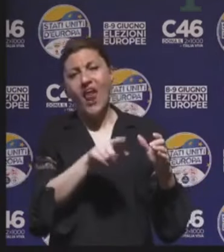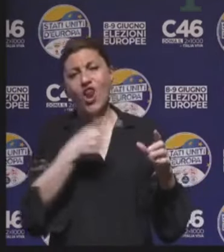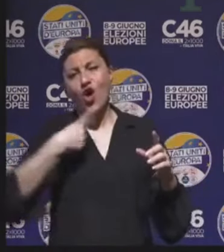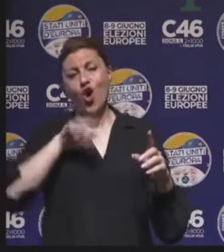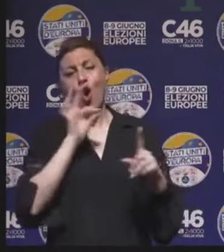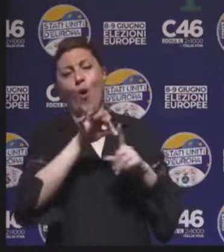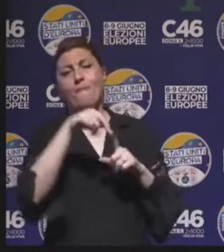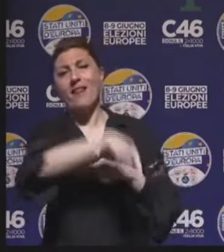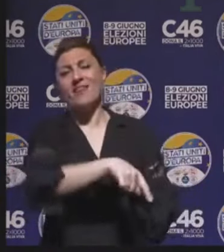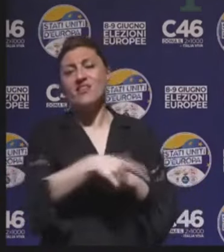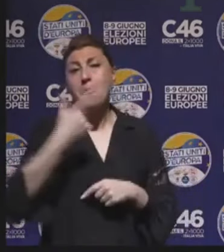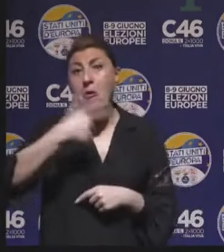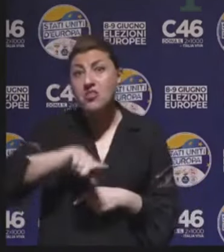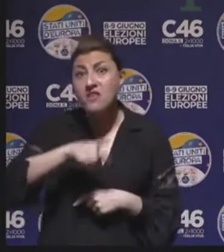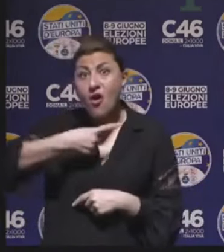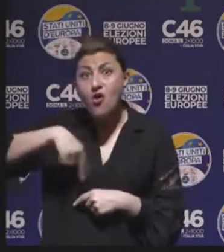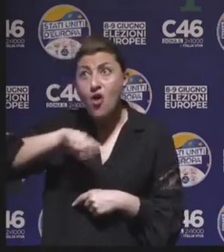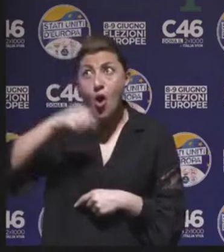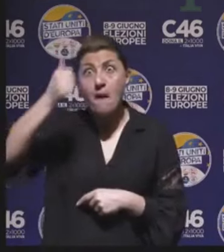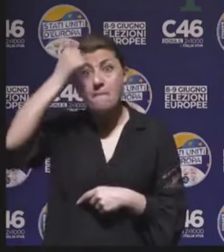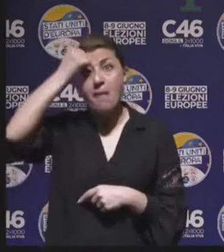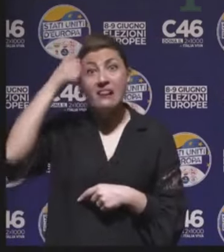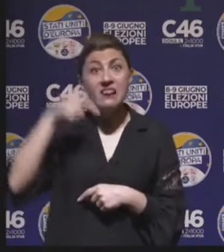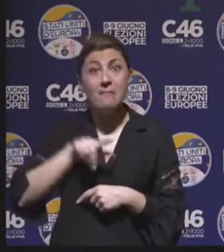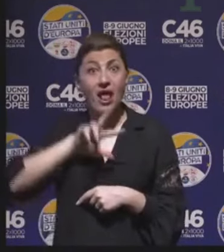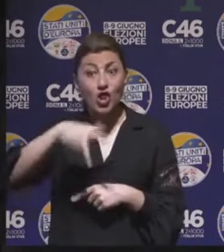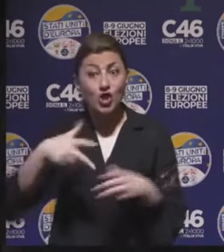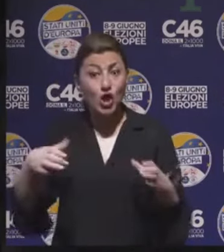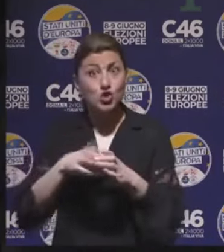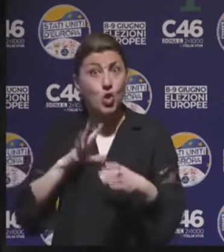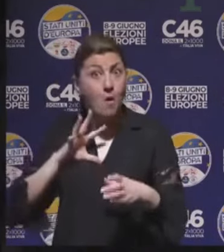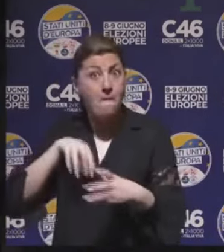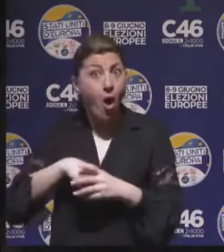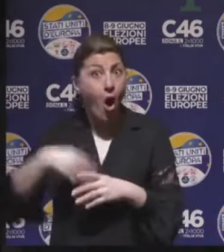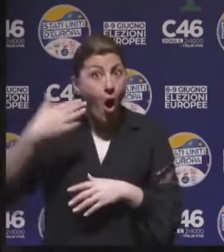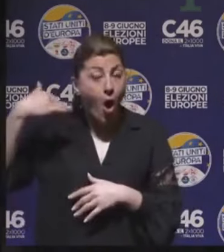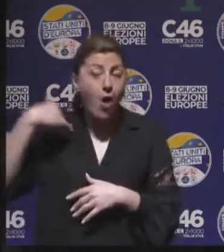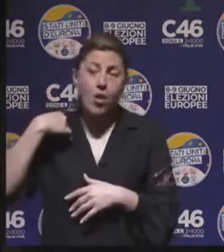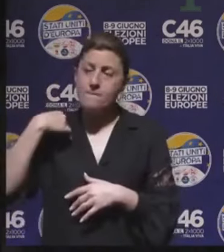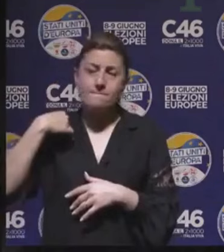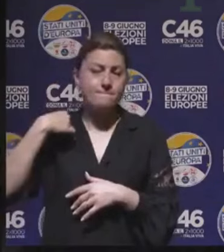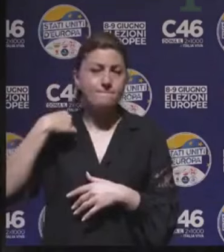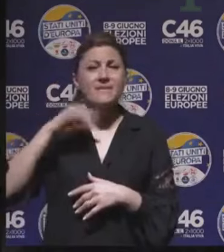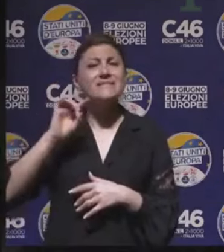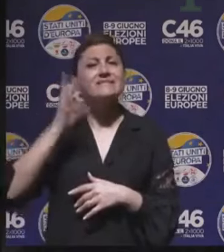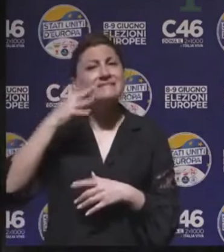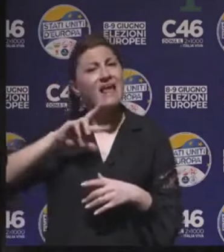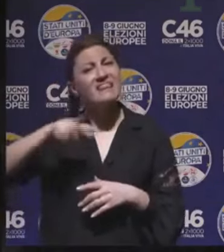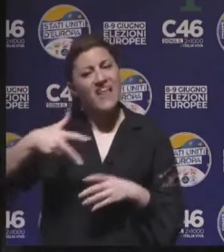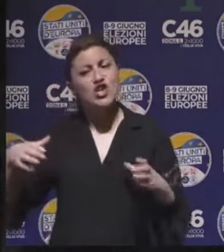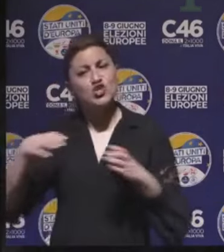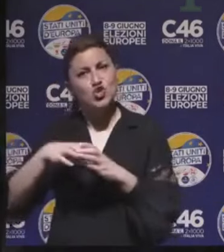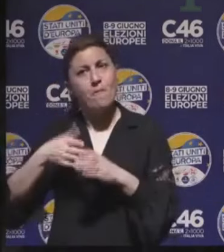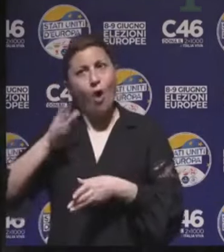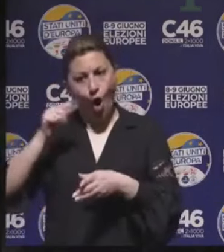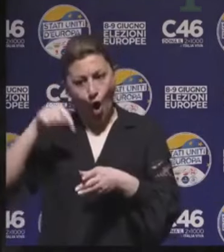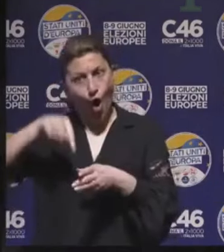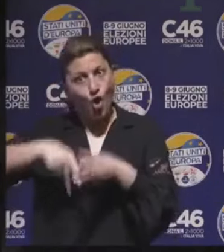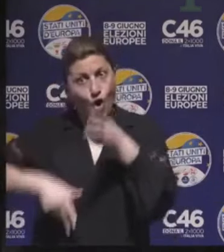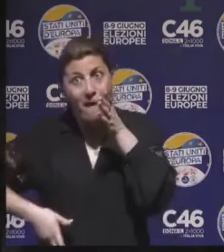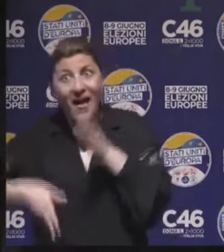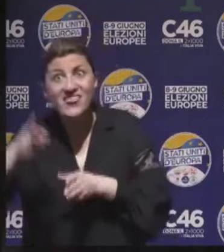Polo noi pensiamo che se fosse andato avanti il terzo Polo avrebbe oggi avuto un